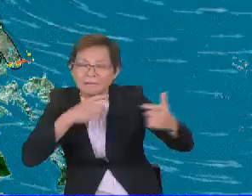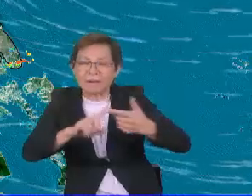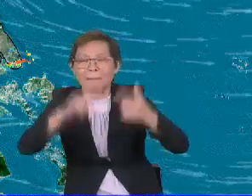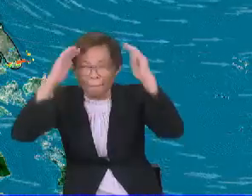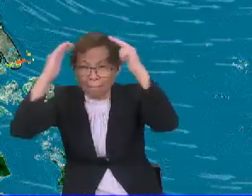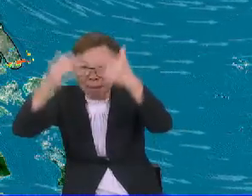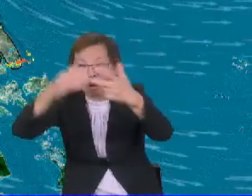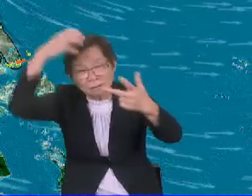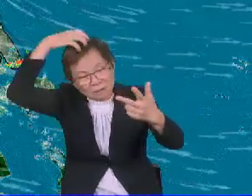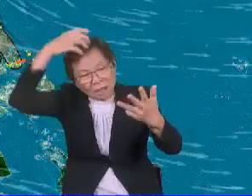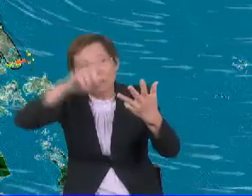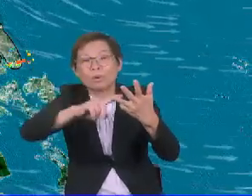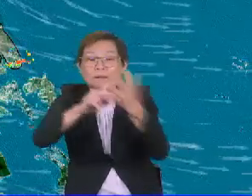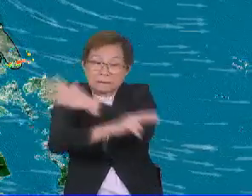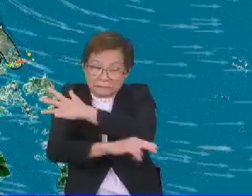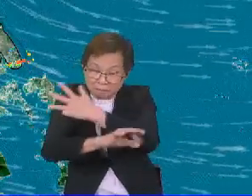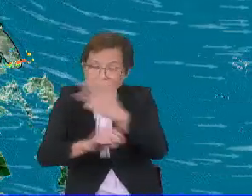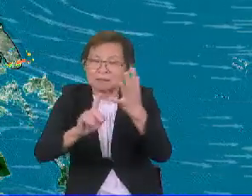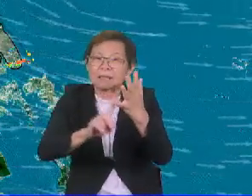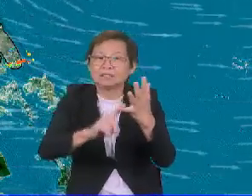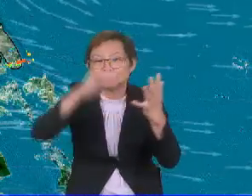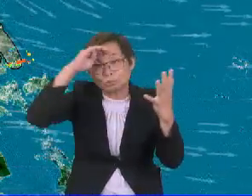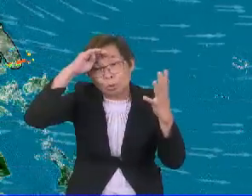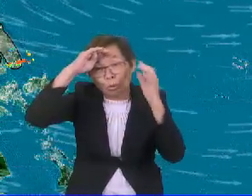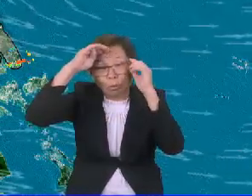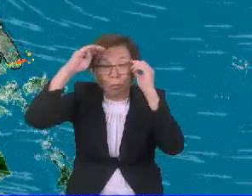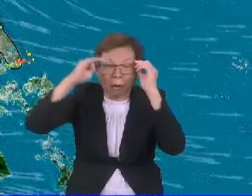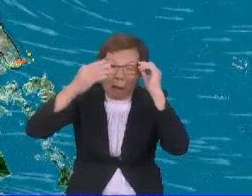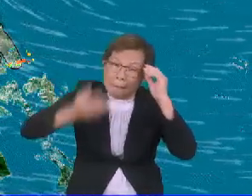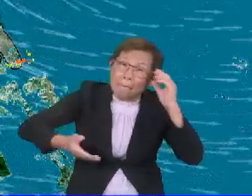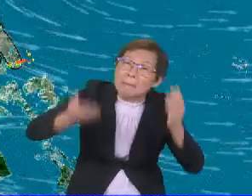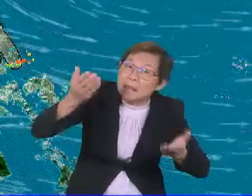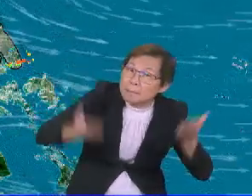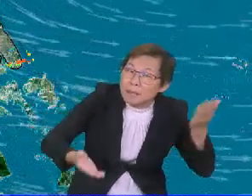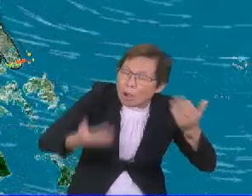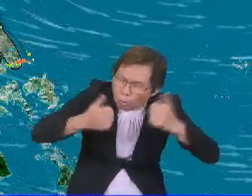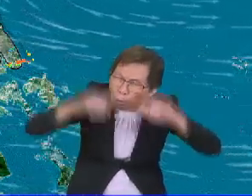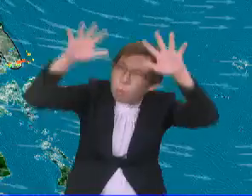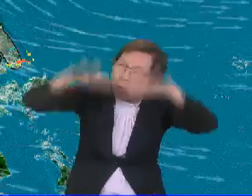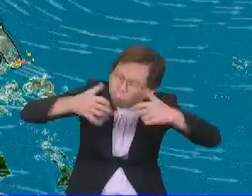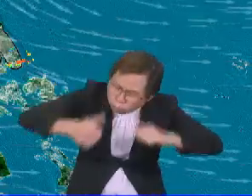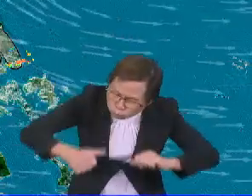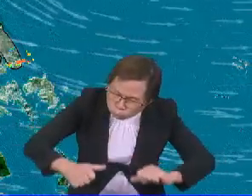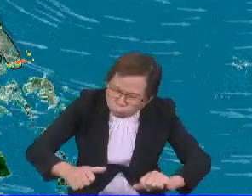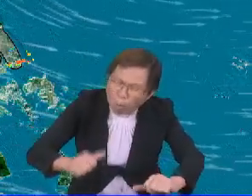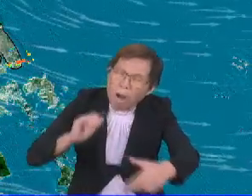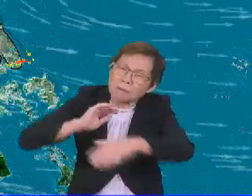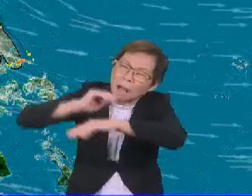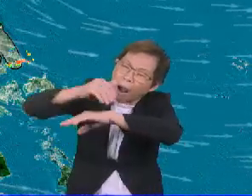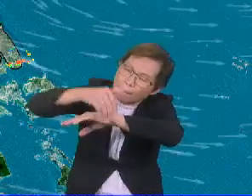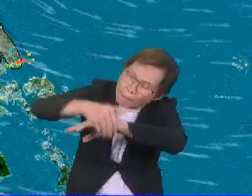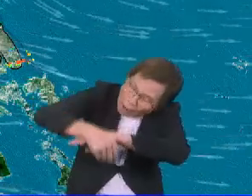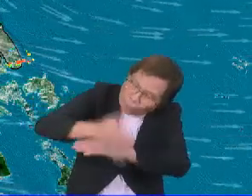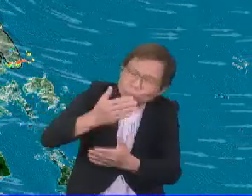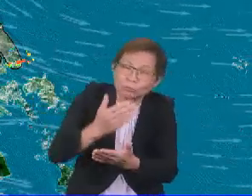paha Selangor Negeri 9 dan juga Johor dijangkau mampu untuk berterusan sehinggalah ke awal malam nanti